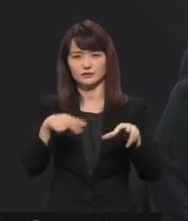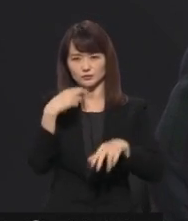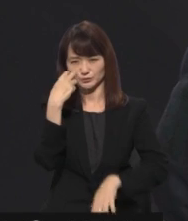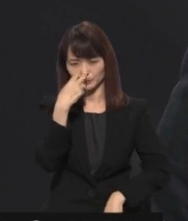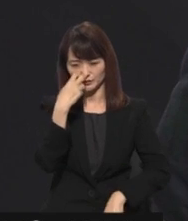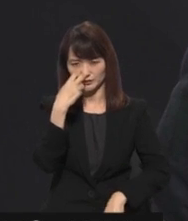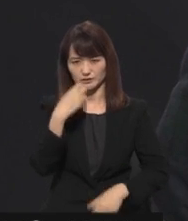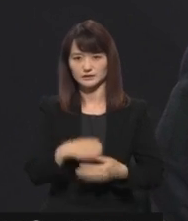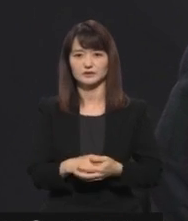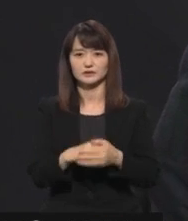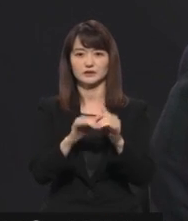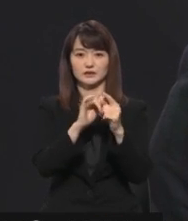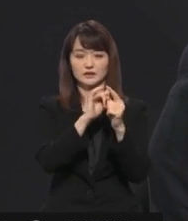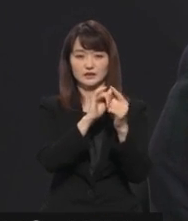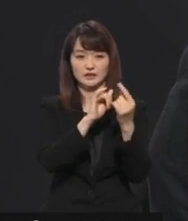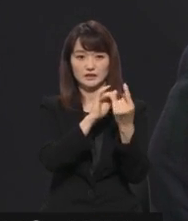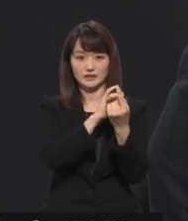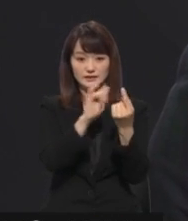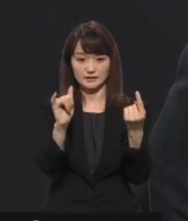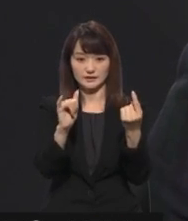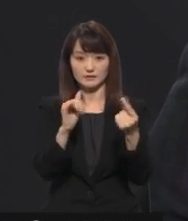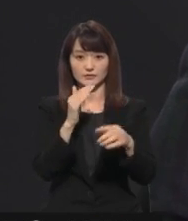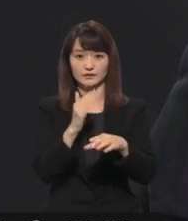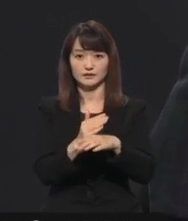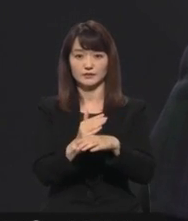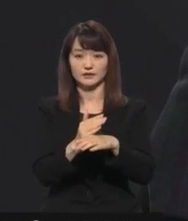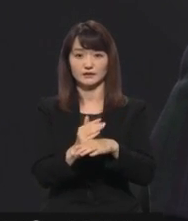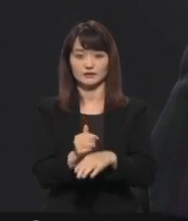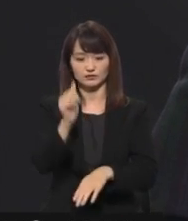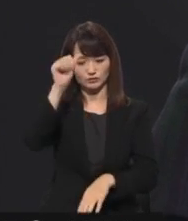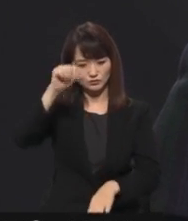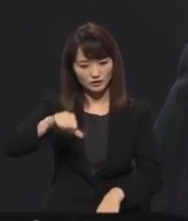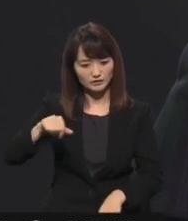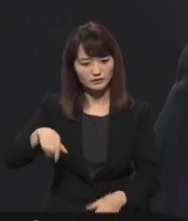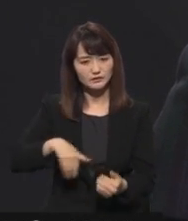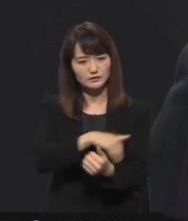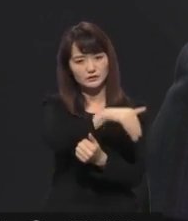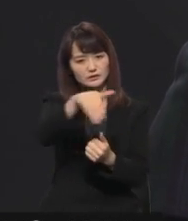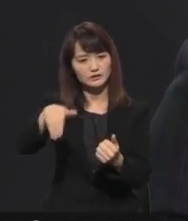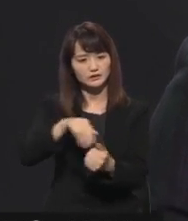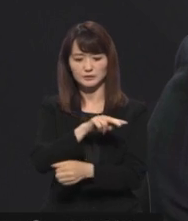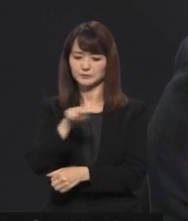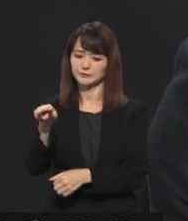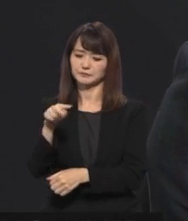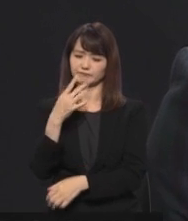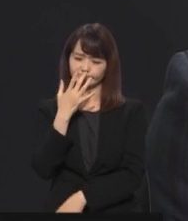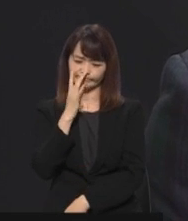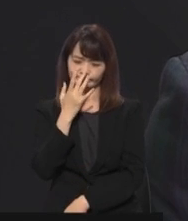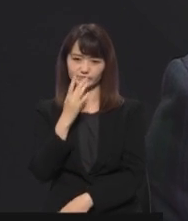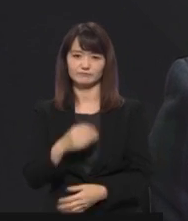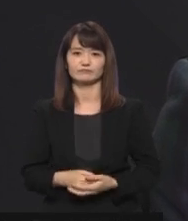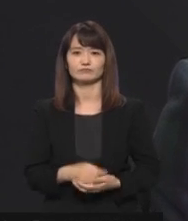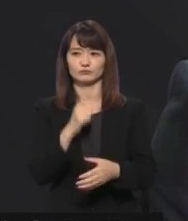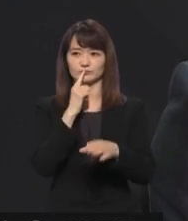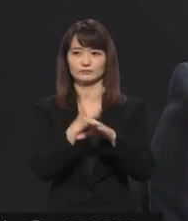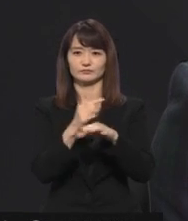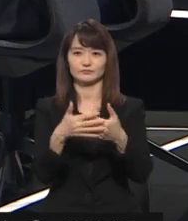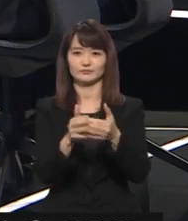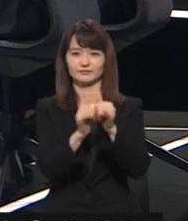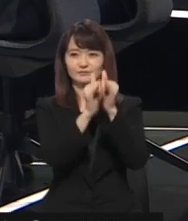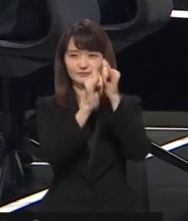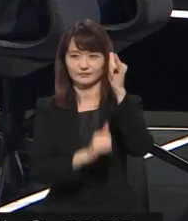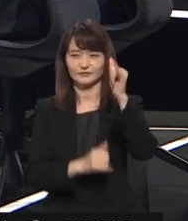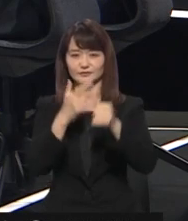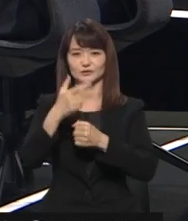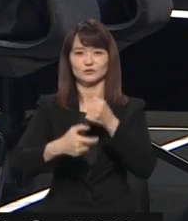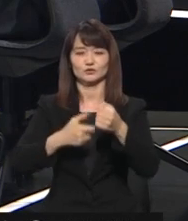사람 1명 의 당 전체가 좌지우지되는 현재 상황들이 전사 이해가 되지 않았습니다 민주도 예 또 65 4 넘어 67년 인데